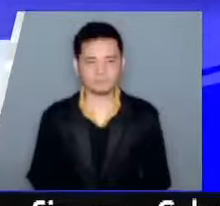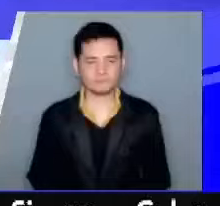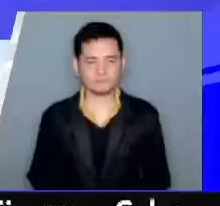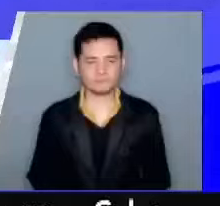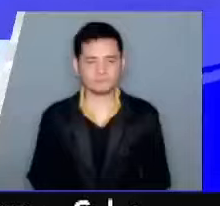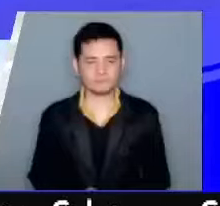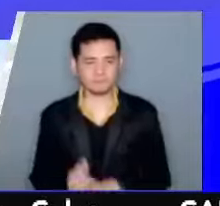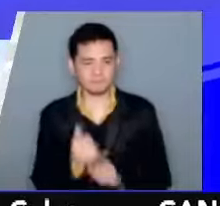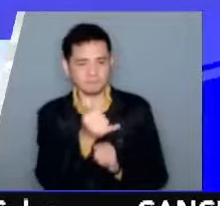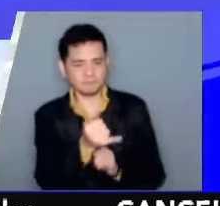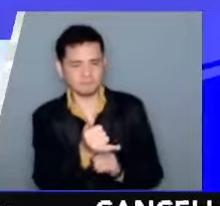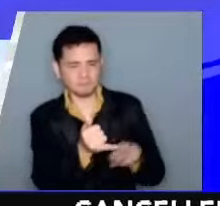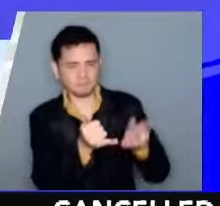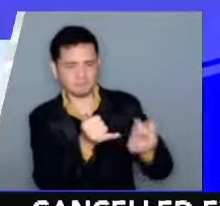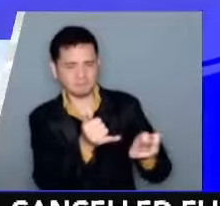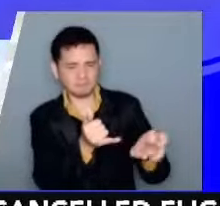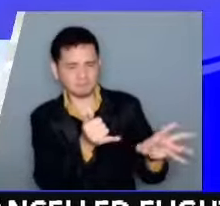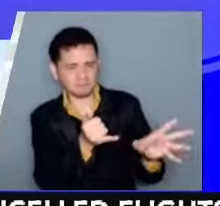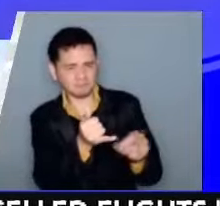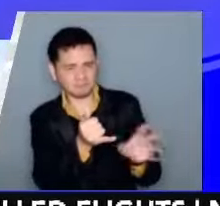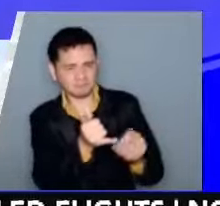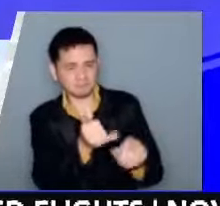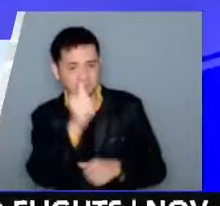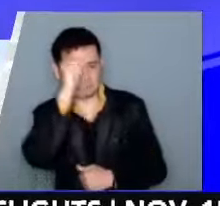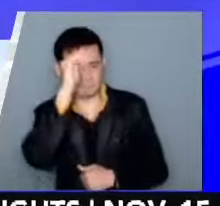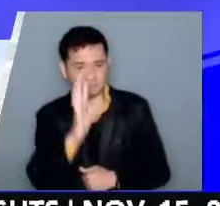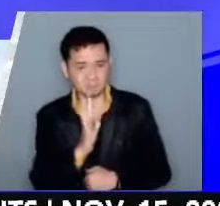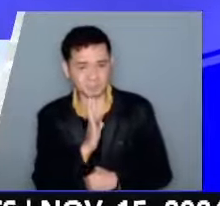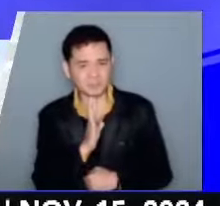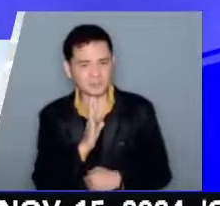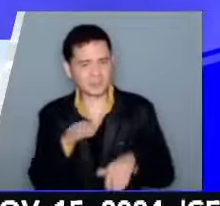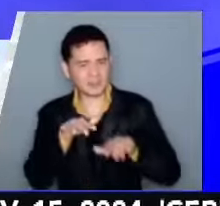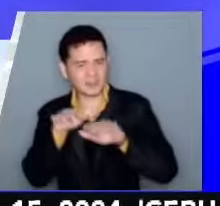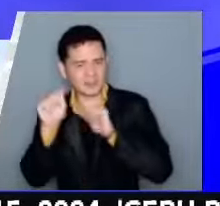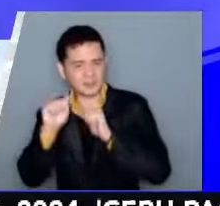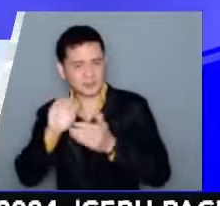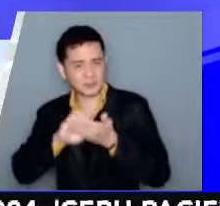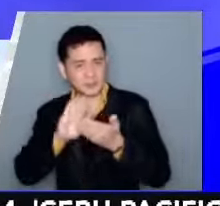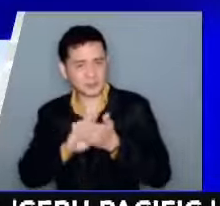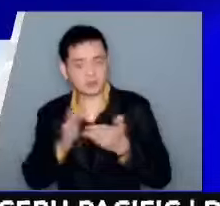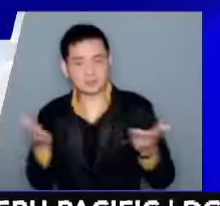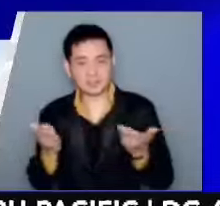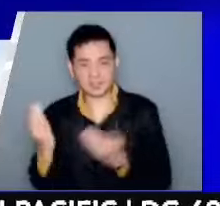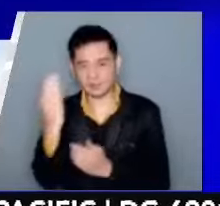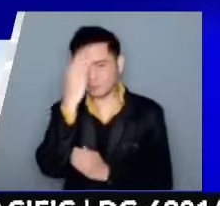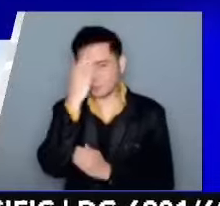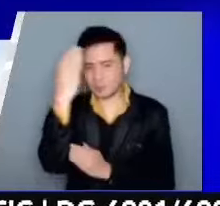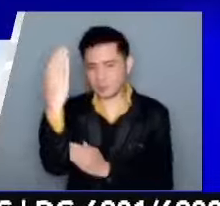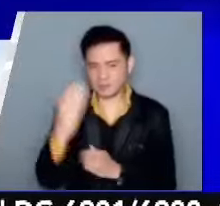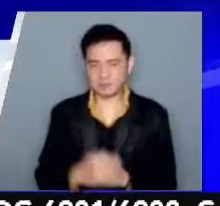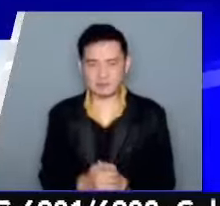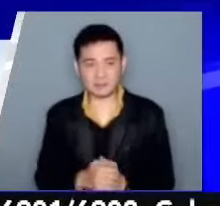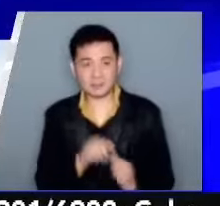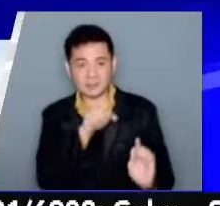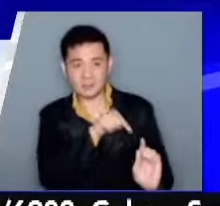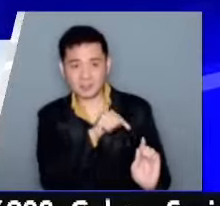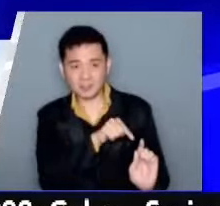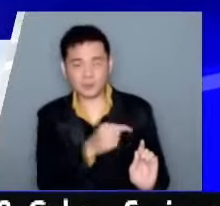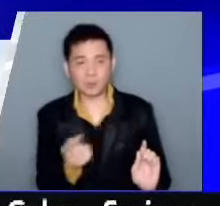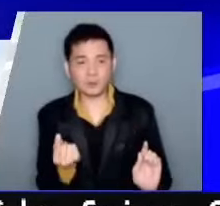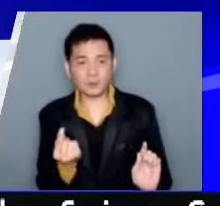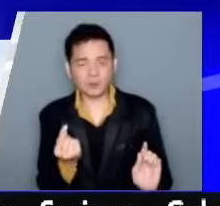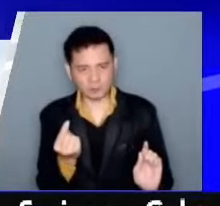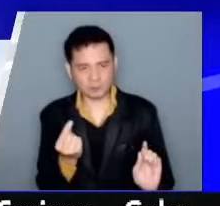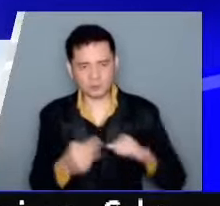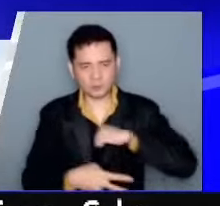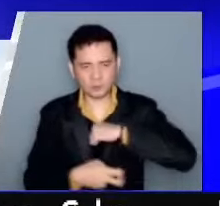Huli ka, mang lalaking yan na lumabas mula sa isang silid-aralan sa Bocaue, Bulacan. Natangay na pala niya ang mahigit 120,000 pesos